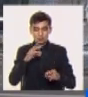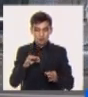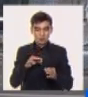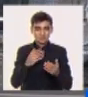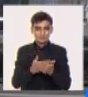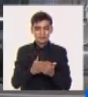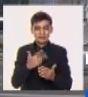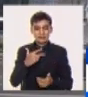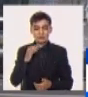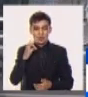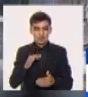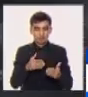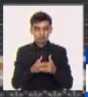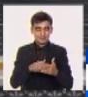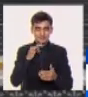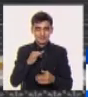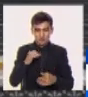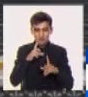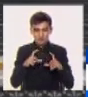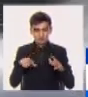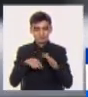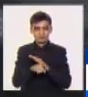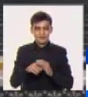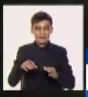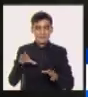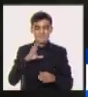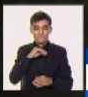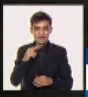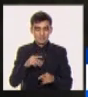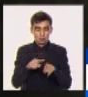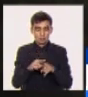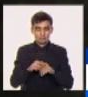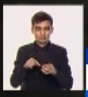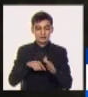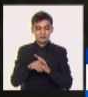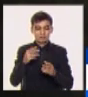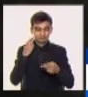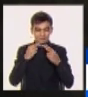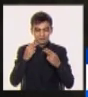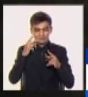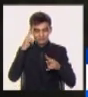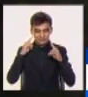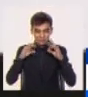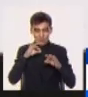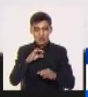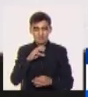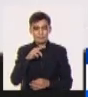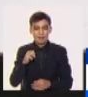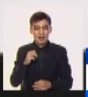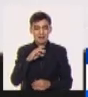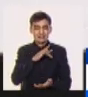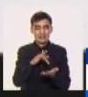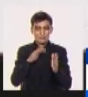более 30%. Также граждане смогут привести в порядок внешний вид. Заработают салоны красоты, парикмахерские, спа-центры с условием